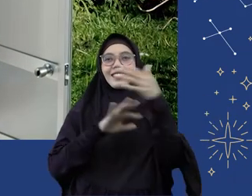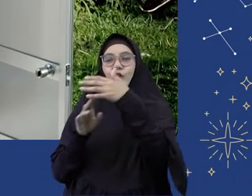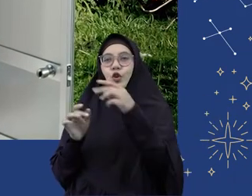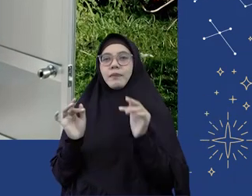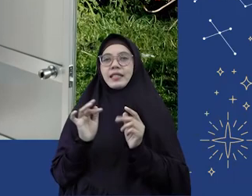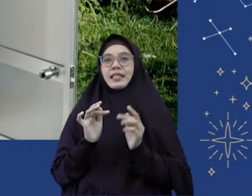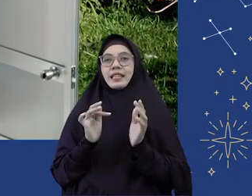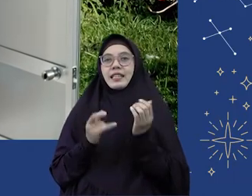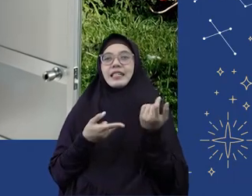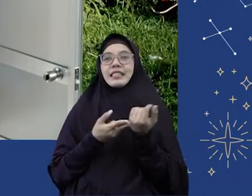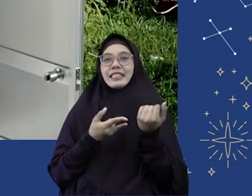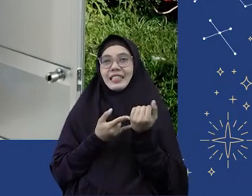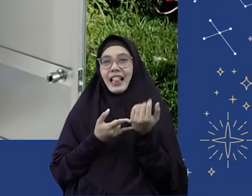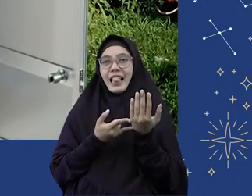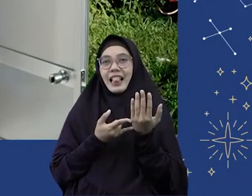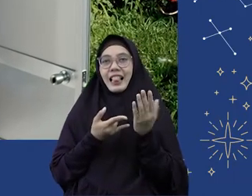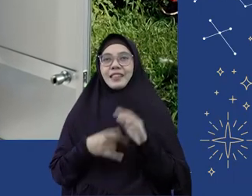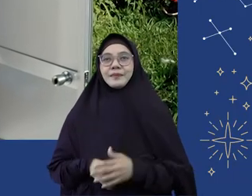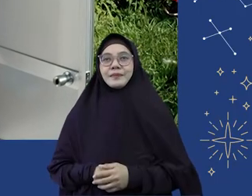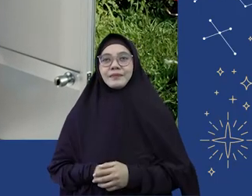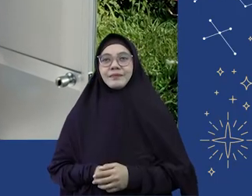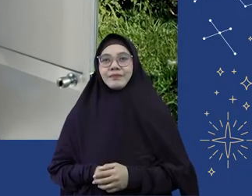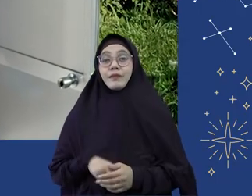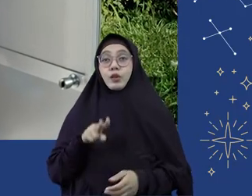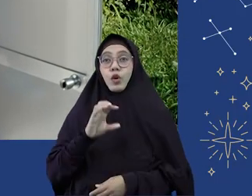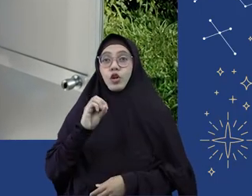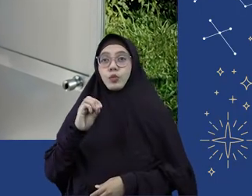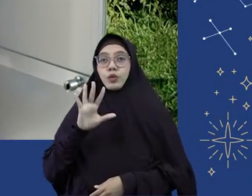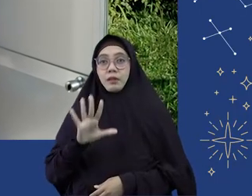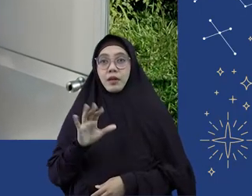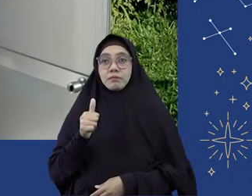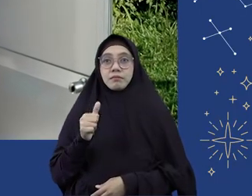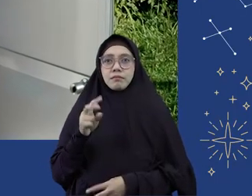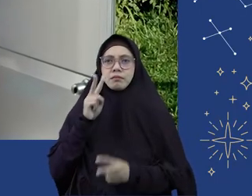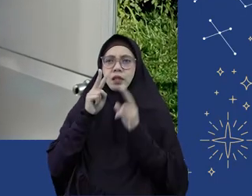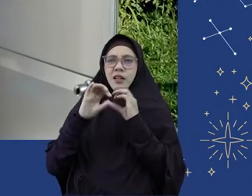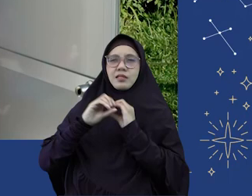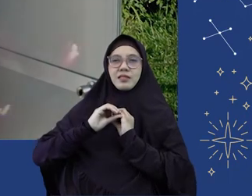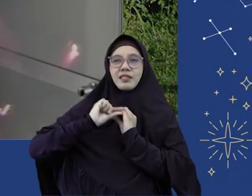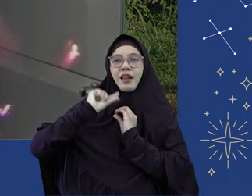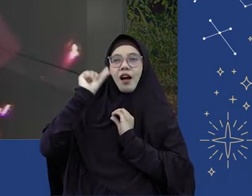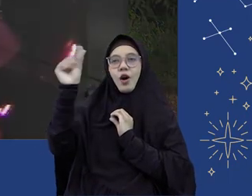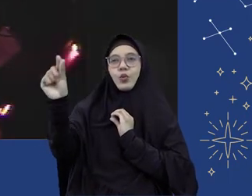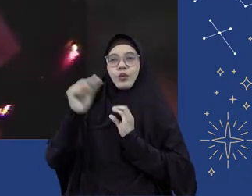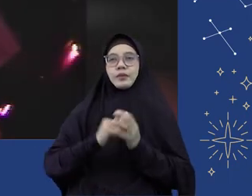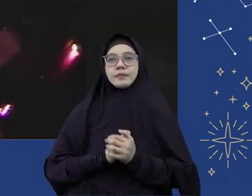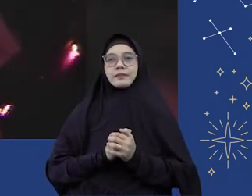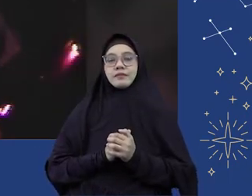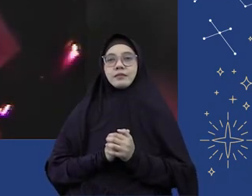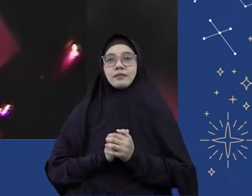teleskop Gao ITB pada tahun 2005 memungkinkan pengamatan astronomi jarak jauh dalam dekadot terakhir